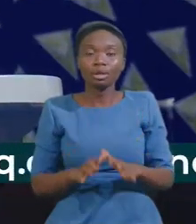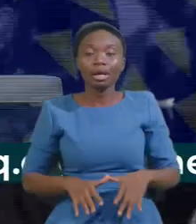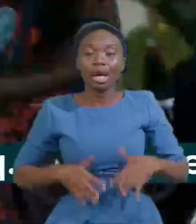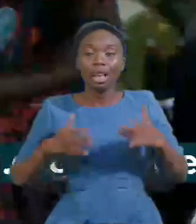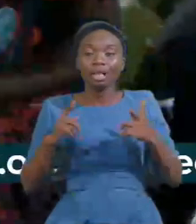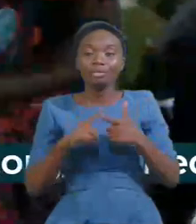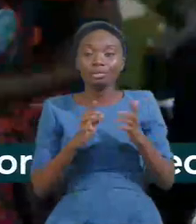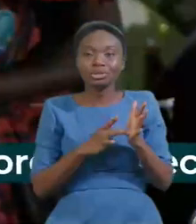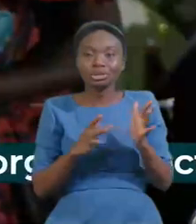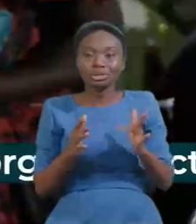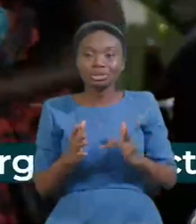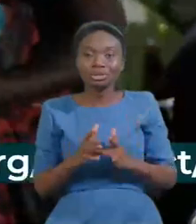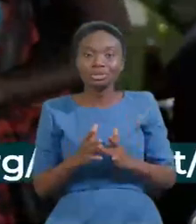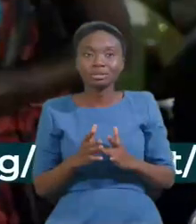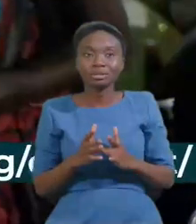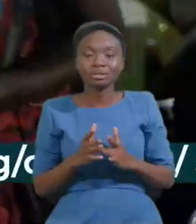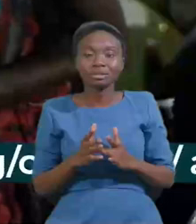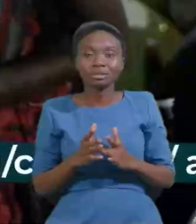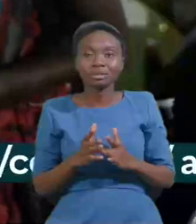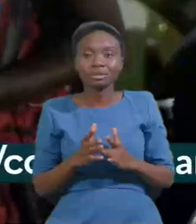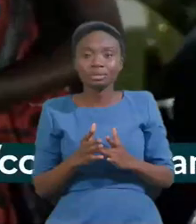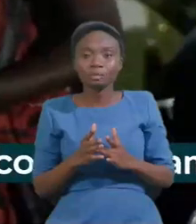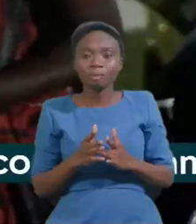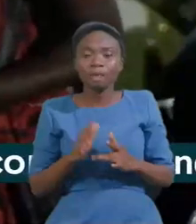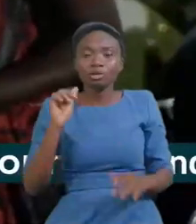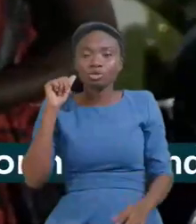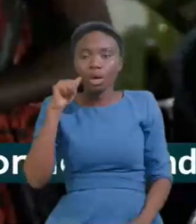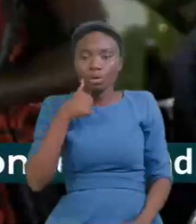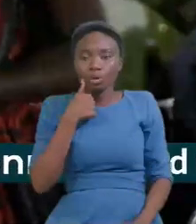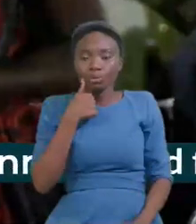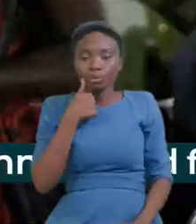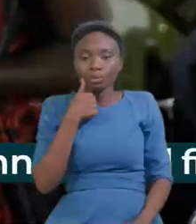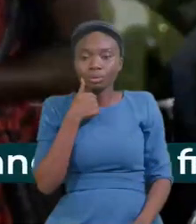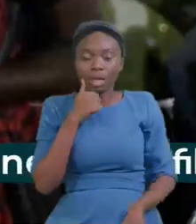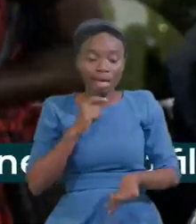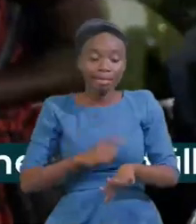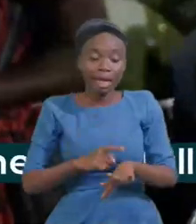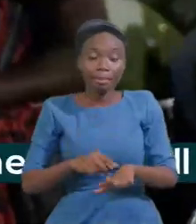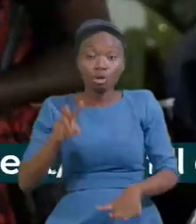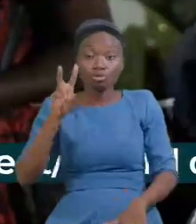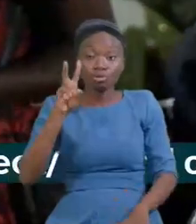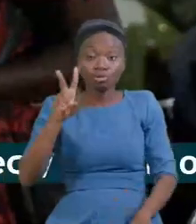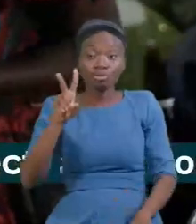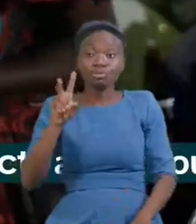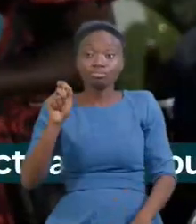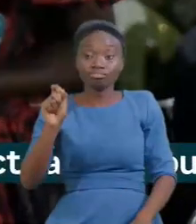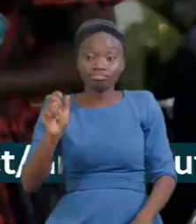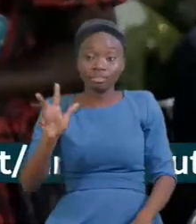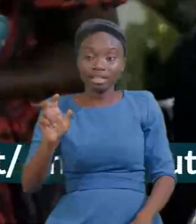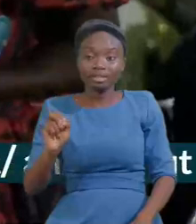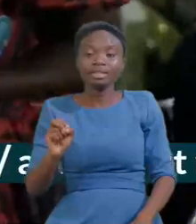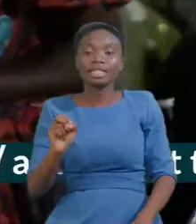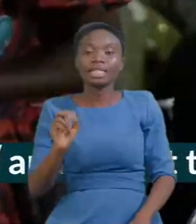Jesus. Pour tous ceux qui ont donné leur vie à Jésus. Tomorrow by demain, 2:30 p.m. Demain